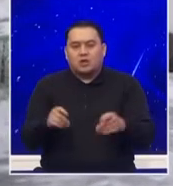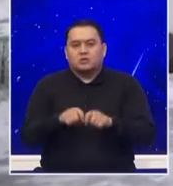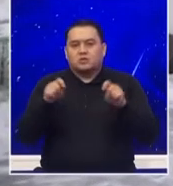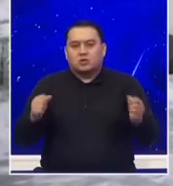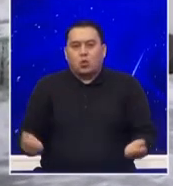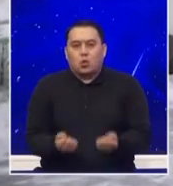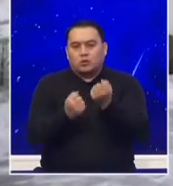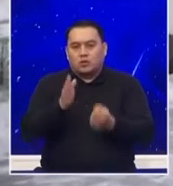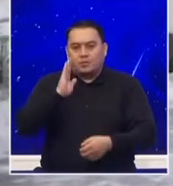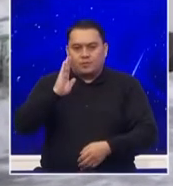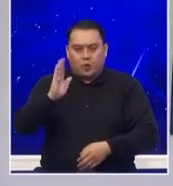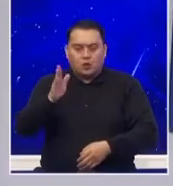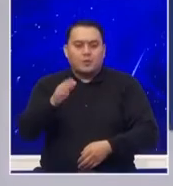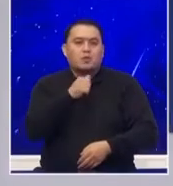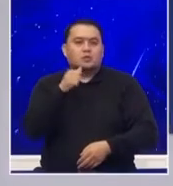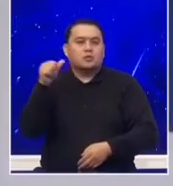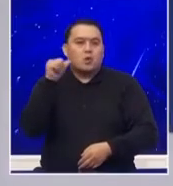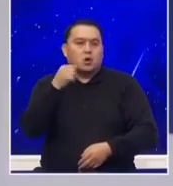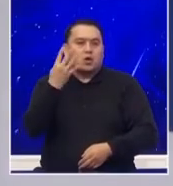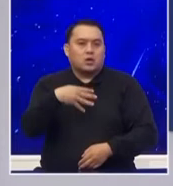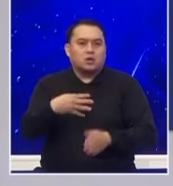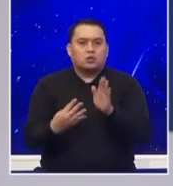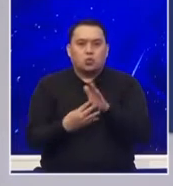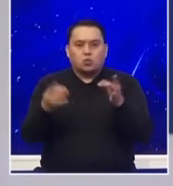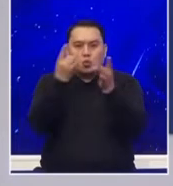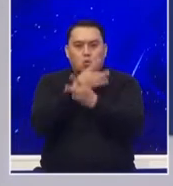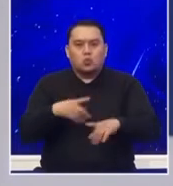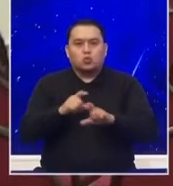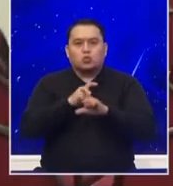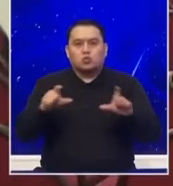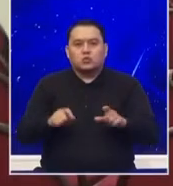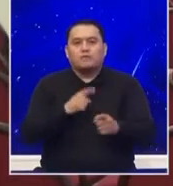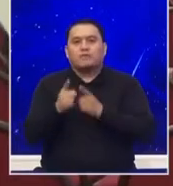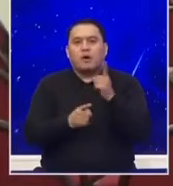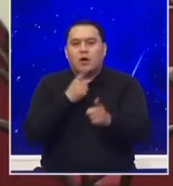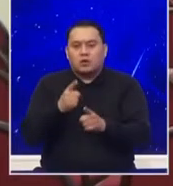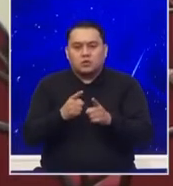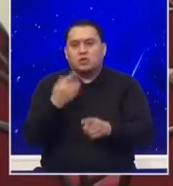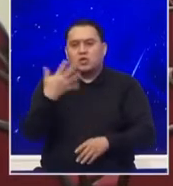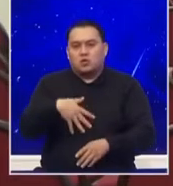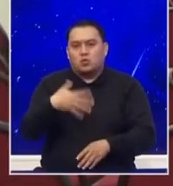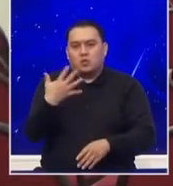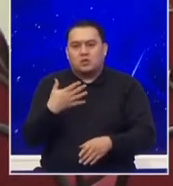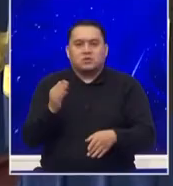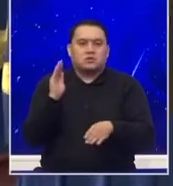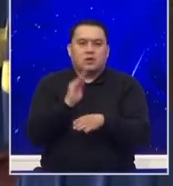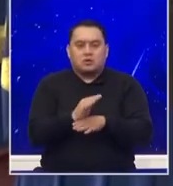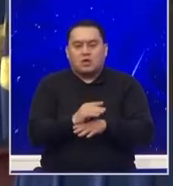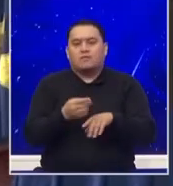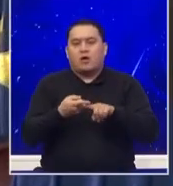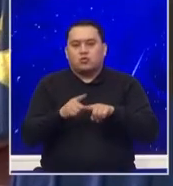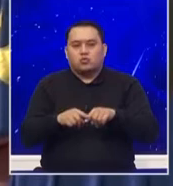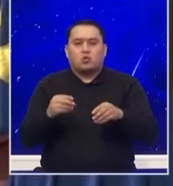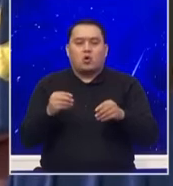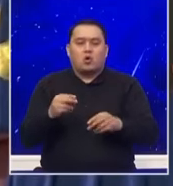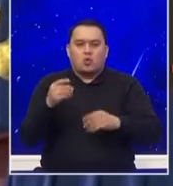демеу көрсетіледі. Сонымен қатар былтыр өңірде 49 мәдени нысан жаңғыртылса, биыл олардың саны 55-ке жетеді. Жөндеу жұмыстары тек